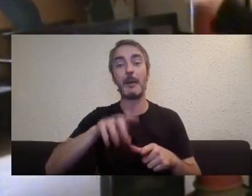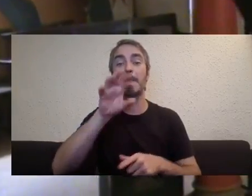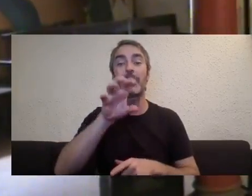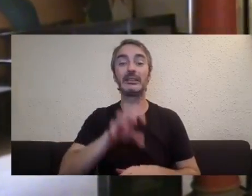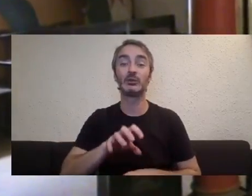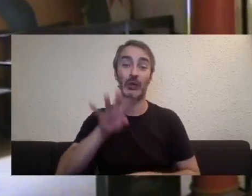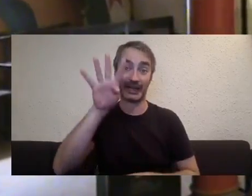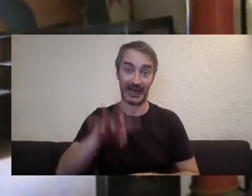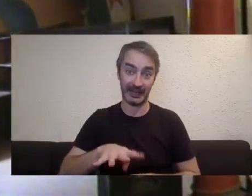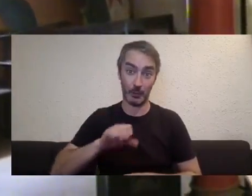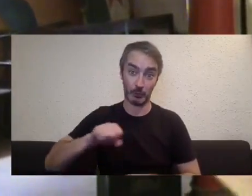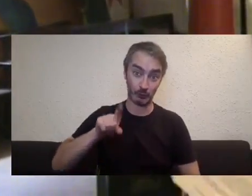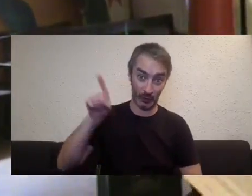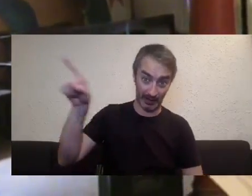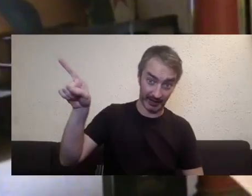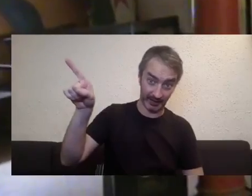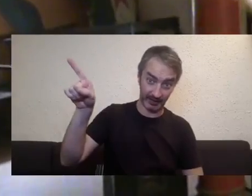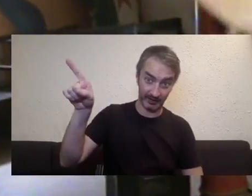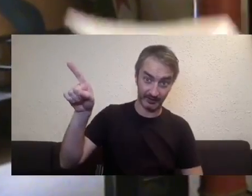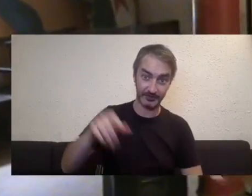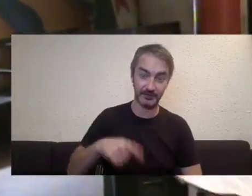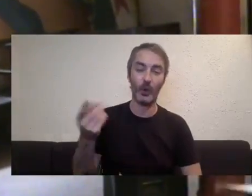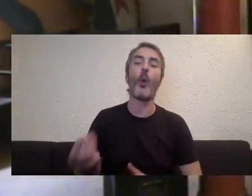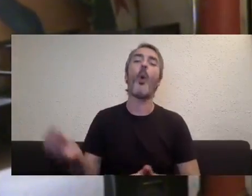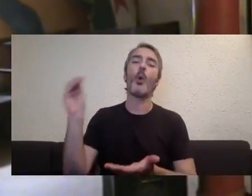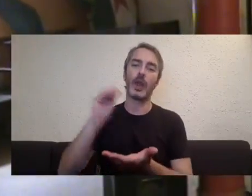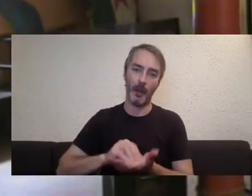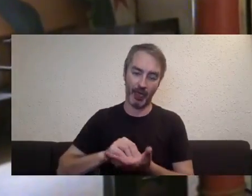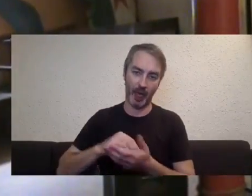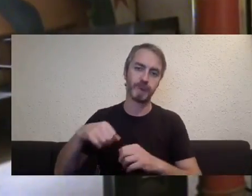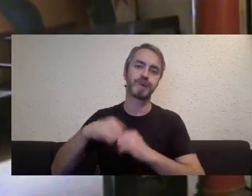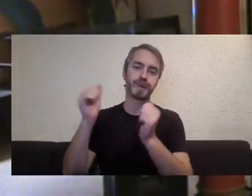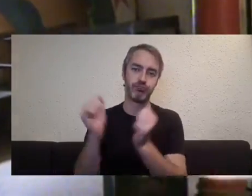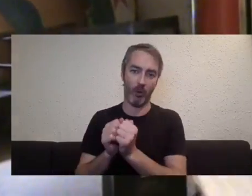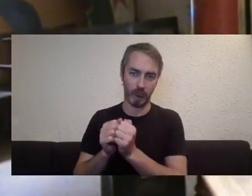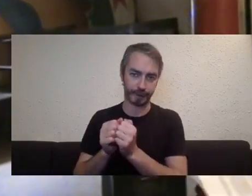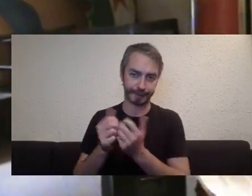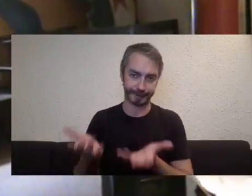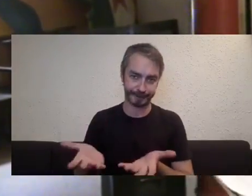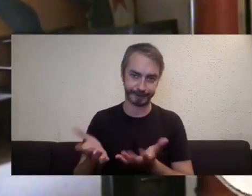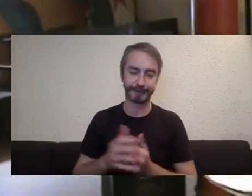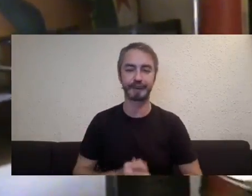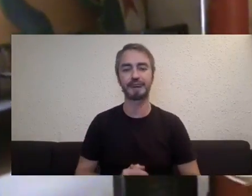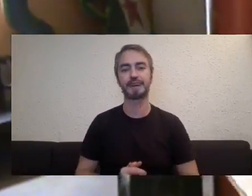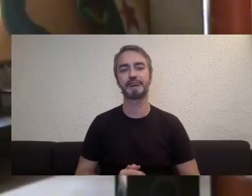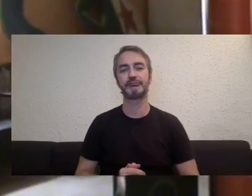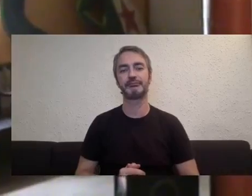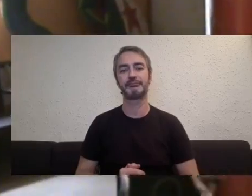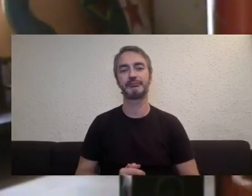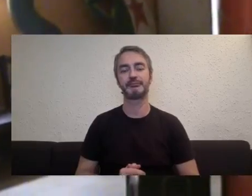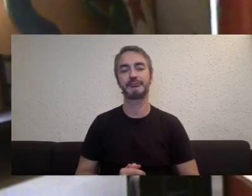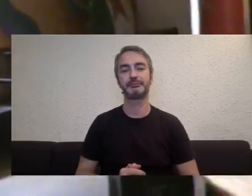Països Catalans a Montjuïc, amb la qual cosa l'any següent pues, tornen a haver-hi incidents. Però